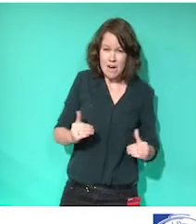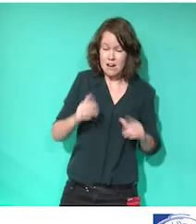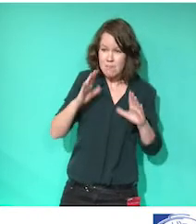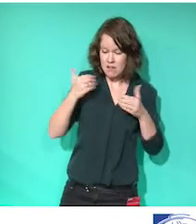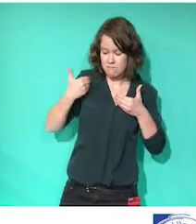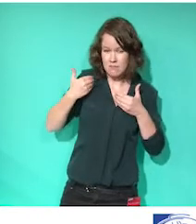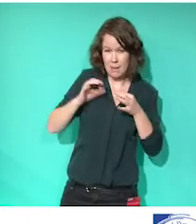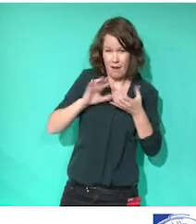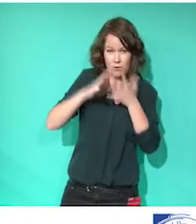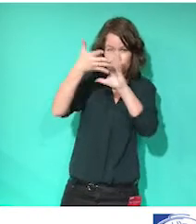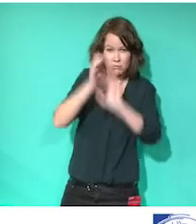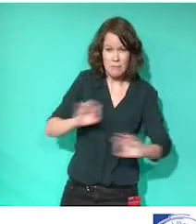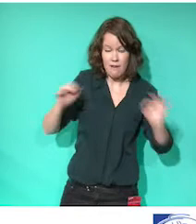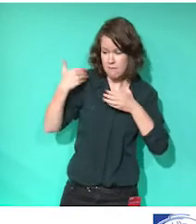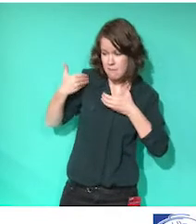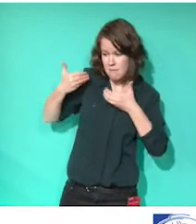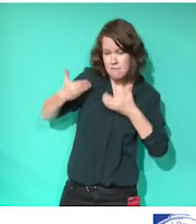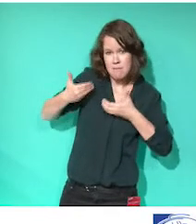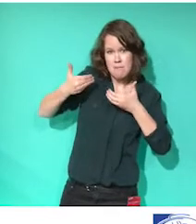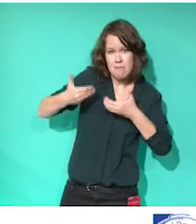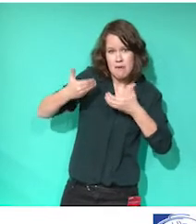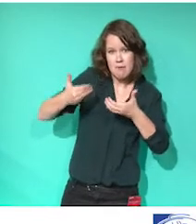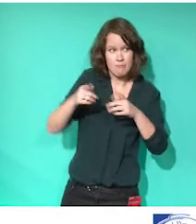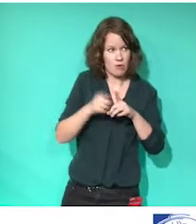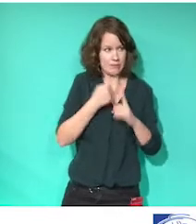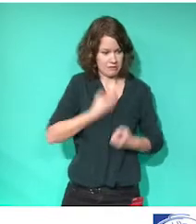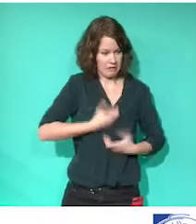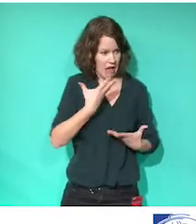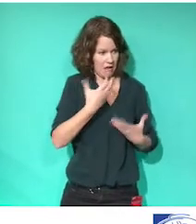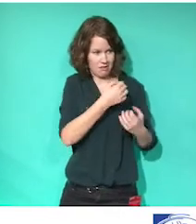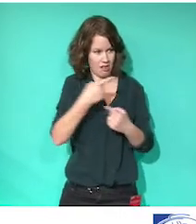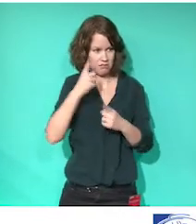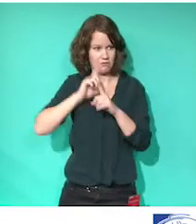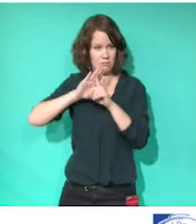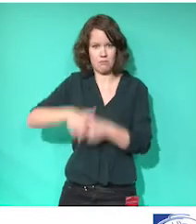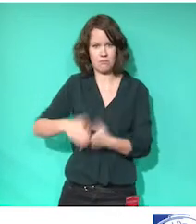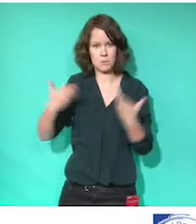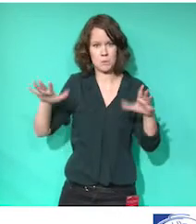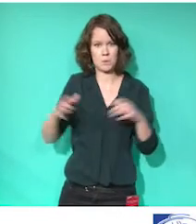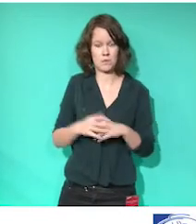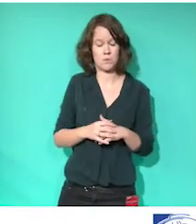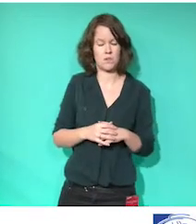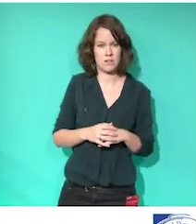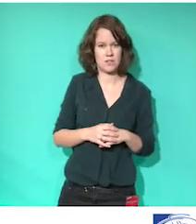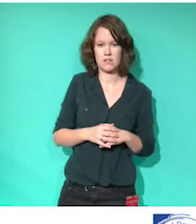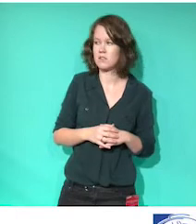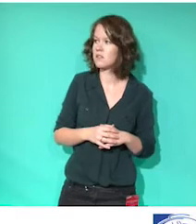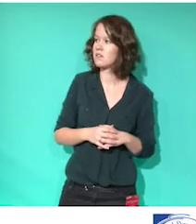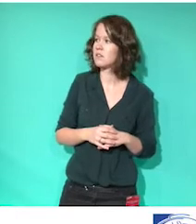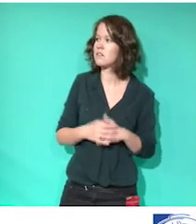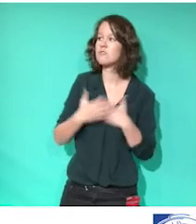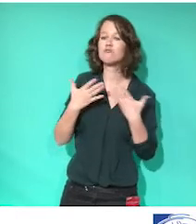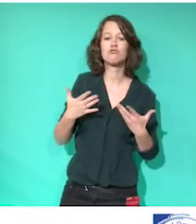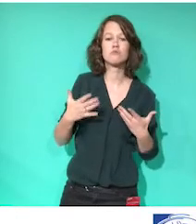l'art, le sexisme serait une seconde nature. Pensez, il y a plus de femmes aujourd'hui